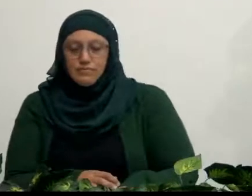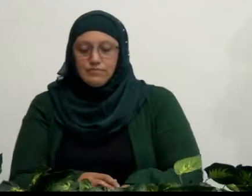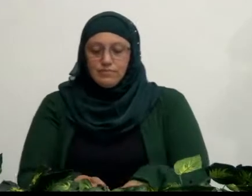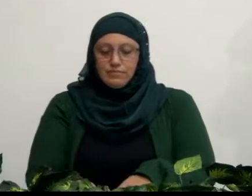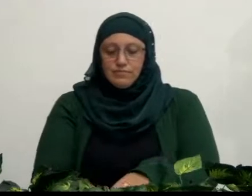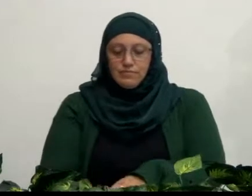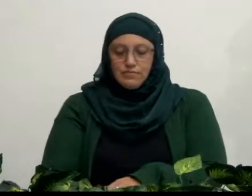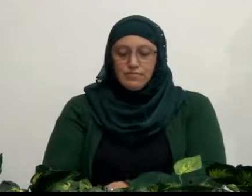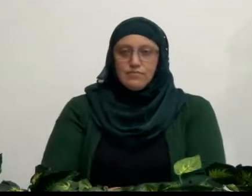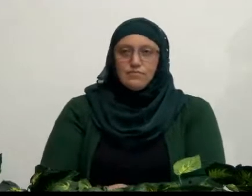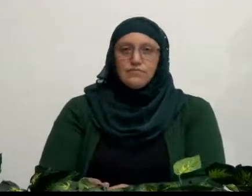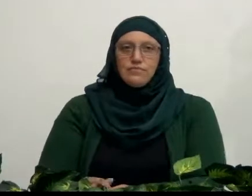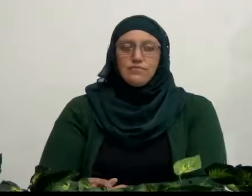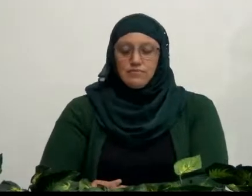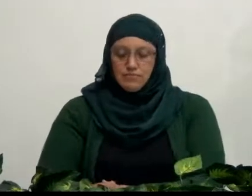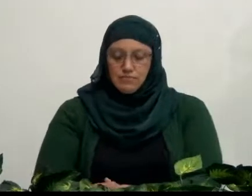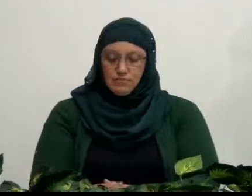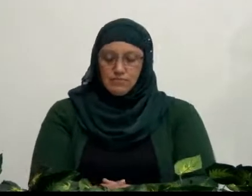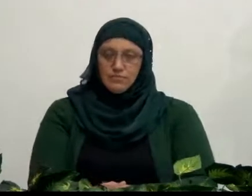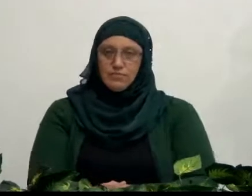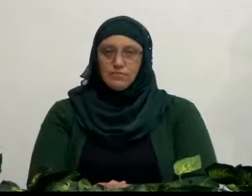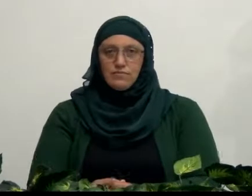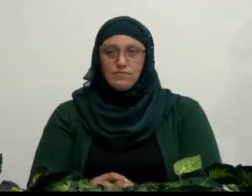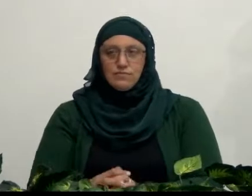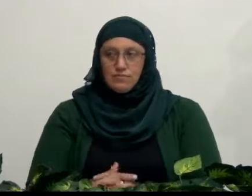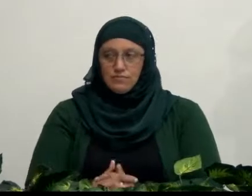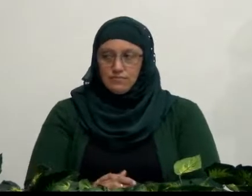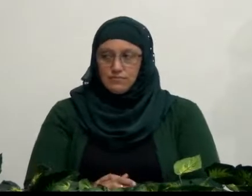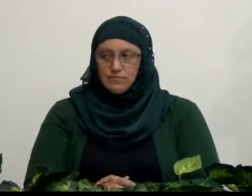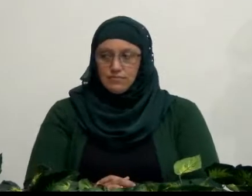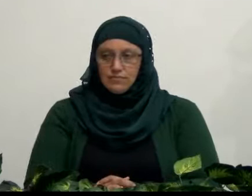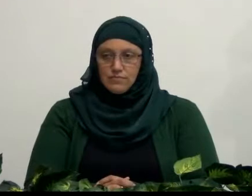وقدمناك بين يدي